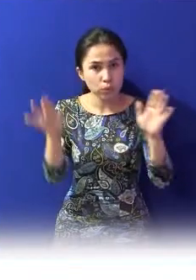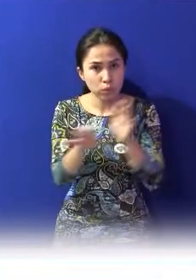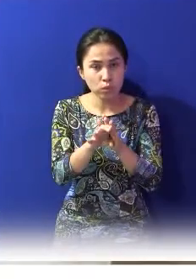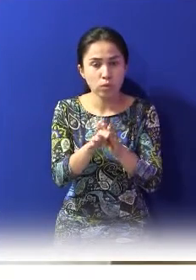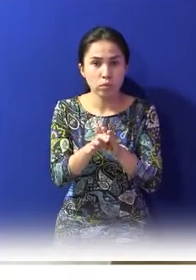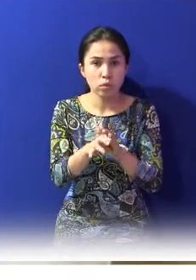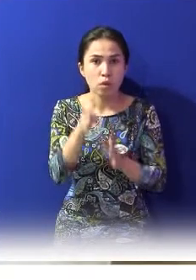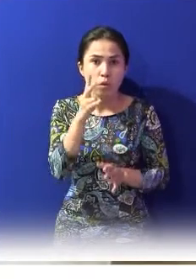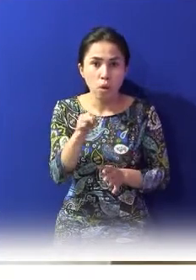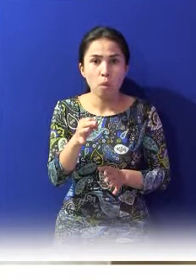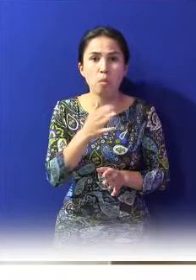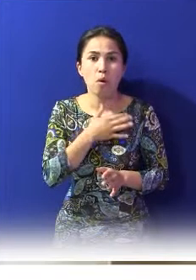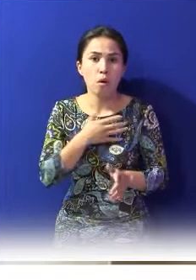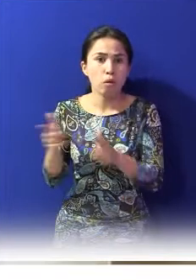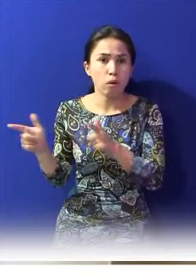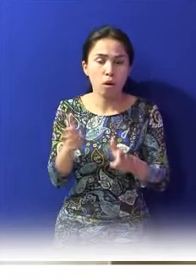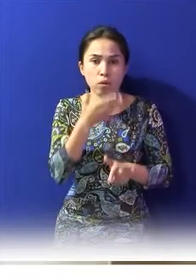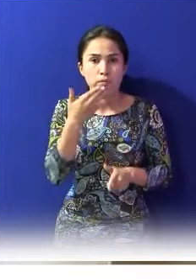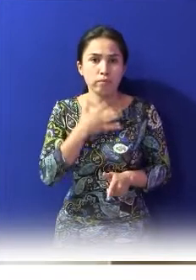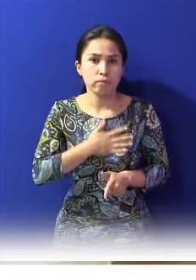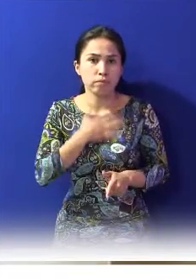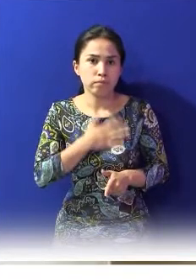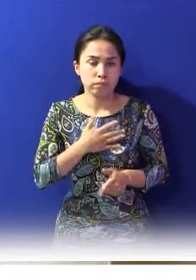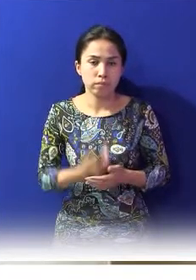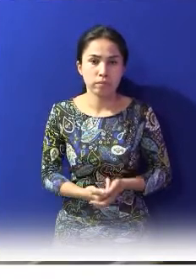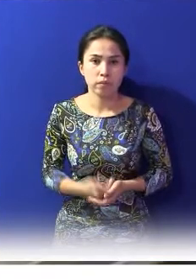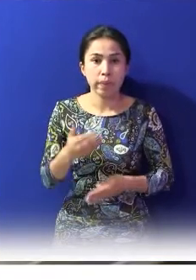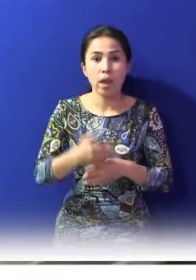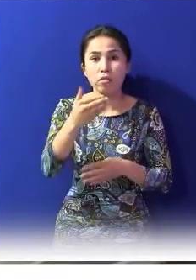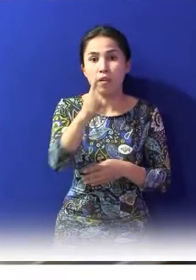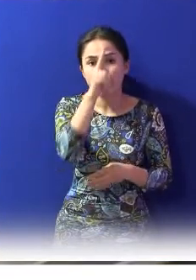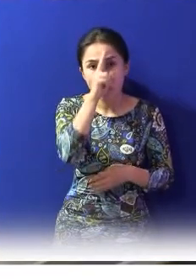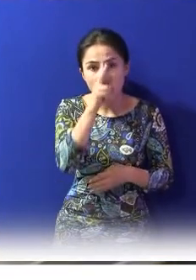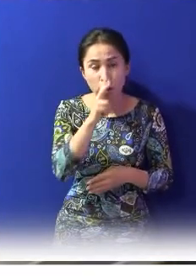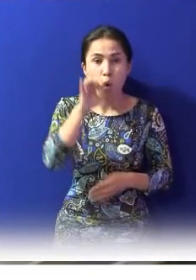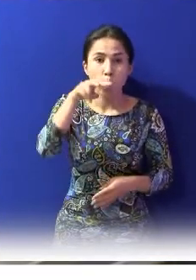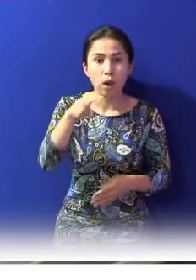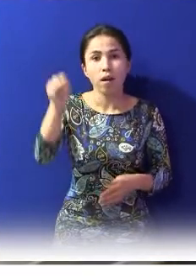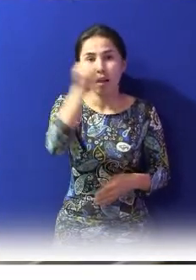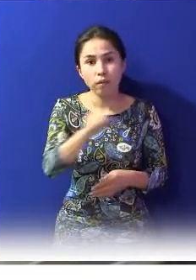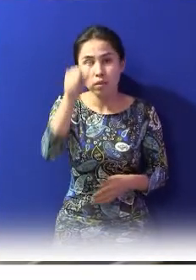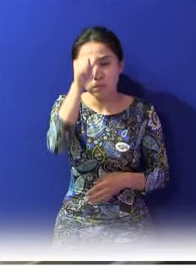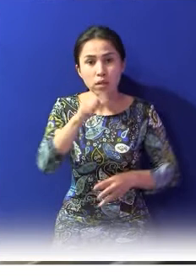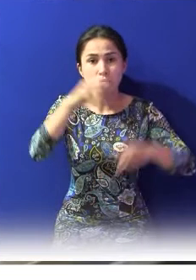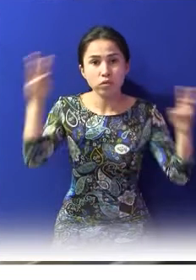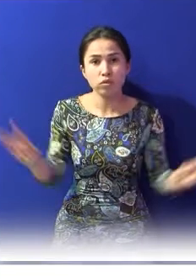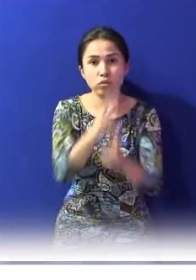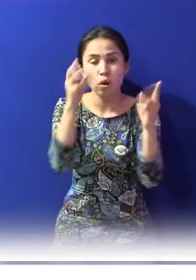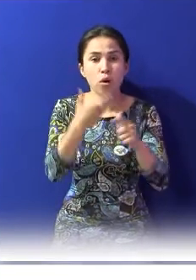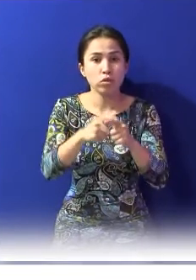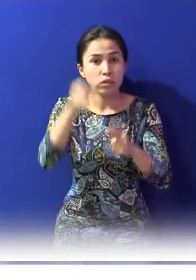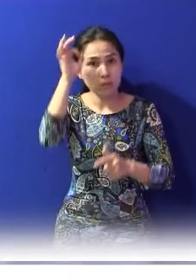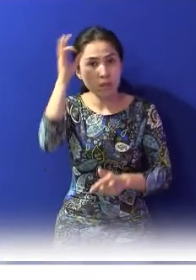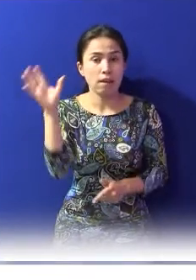жүзеге асырылуы тиіс 238 мемлекеттік жекеменшік әріптестік жобаларының бірыңғай базасы құрылды. Жалпы мемлекеттік жекеменшік